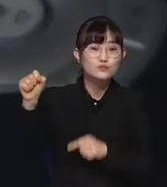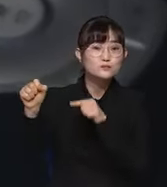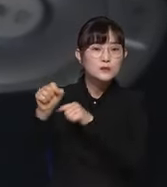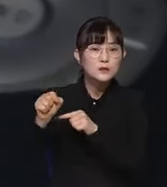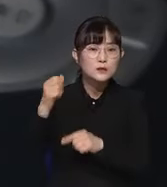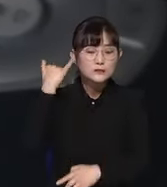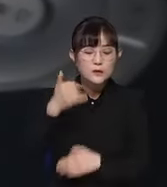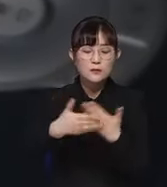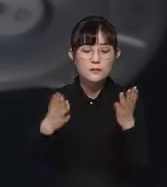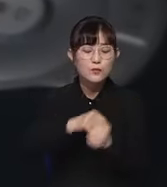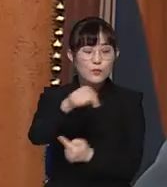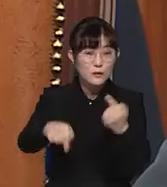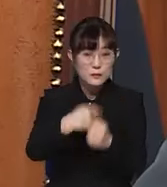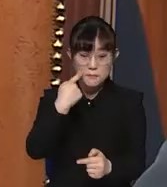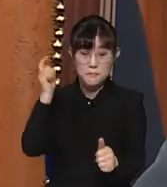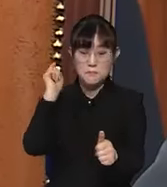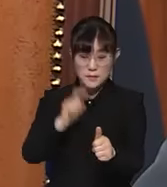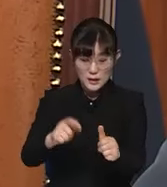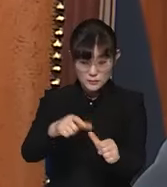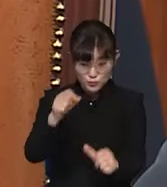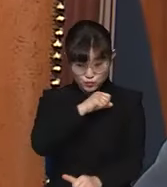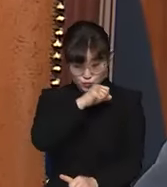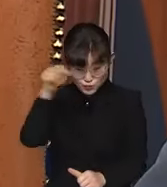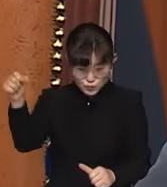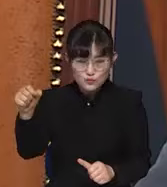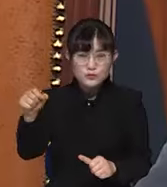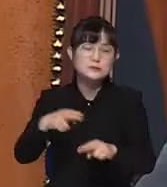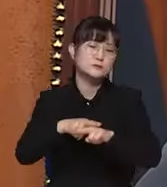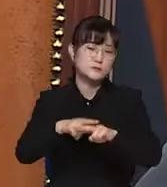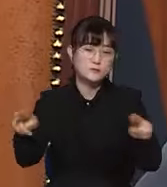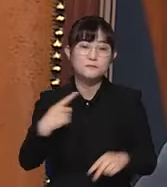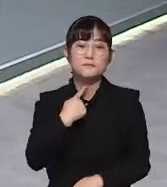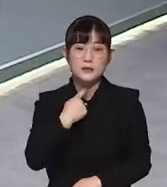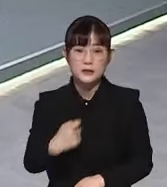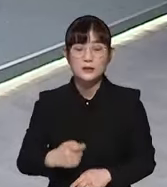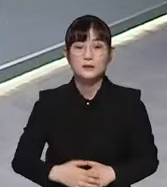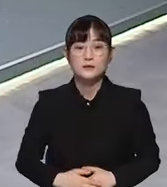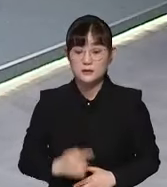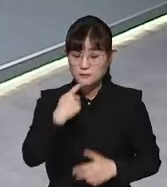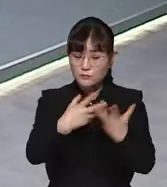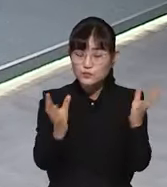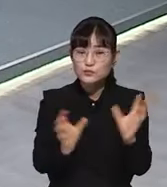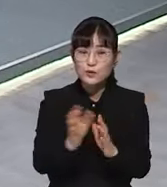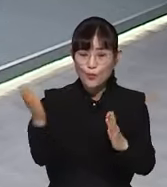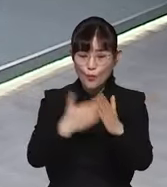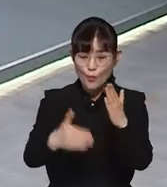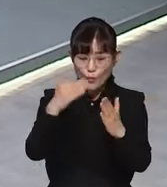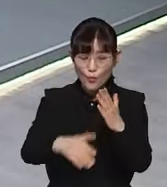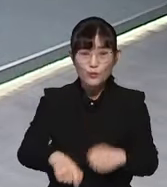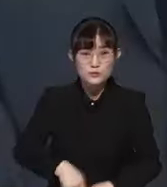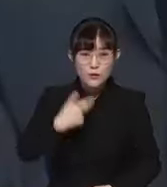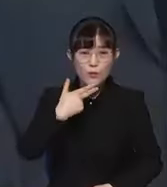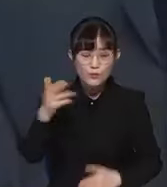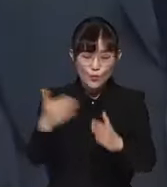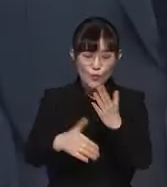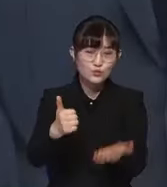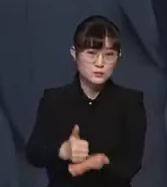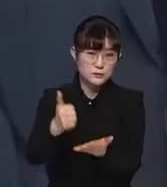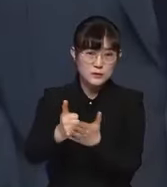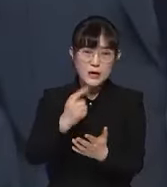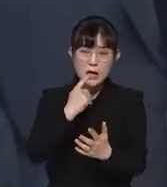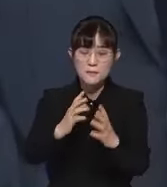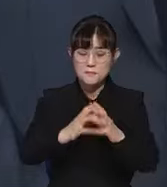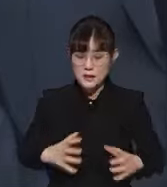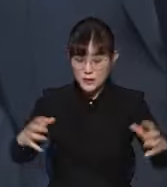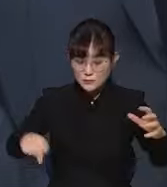전화방을 운영하다 적발돼 당선 후 의원직을 박탈당한 적이 있습니다. 민주당의 불공정 공천 논란 속에 경선